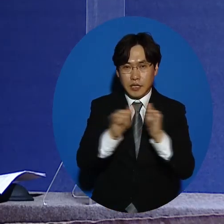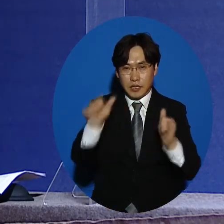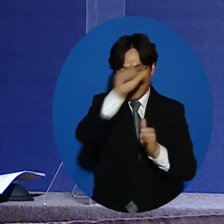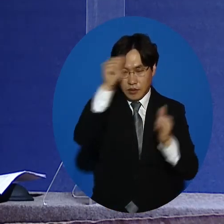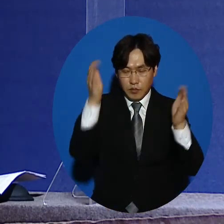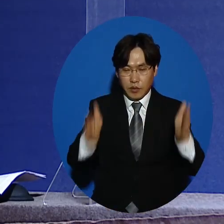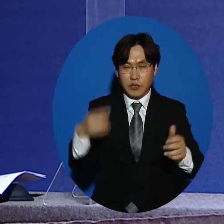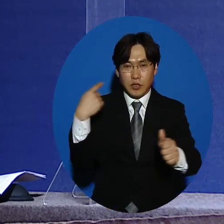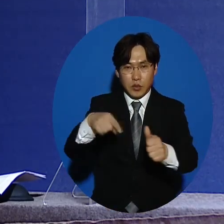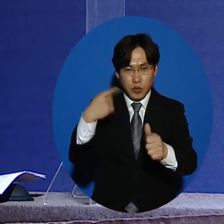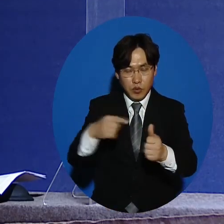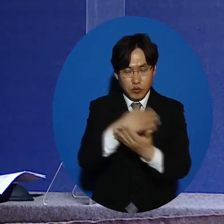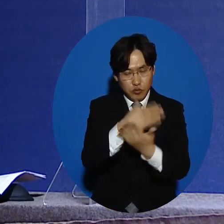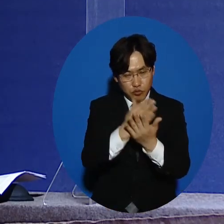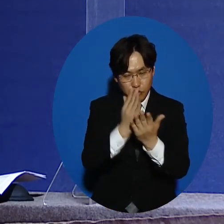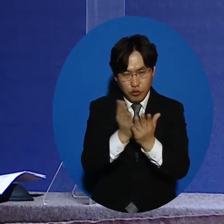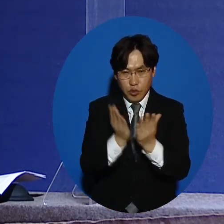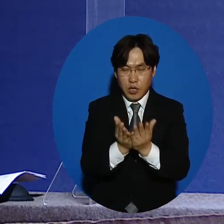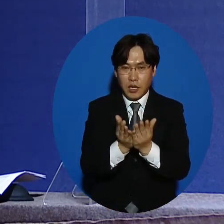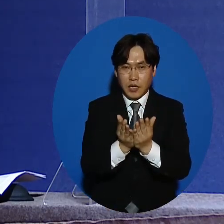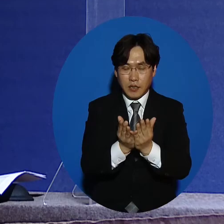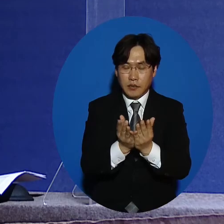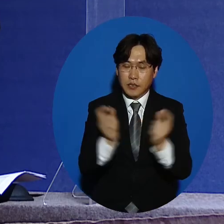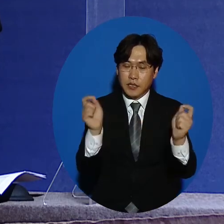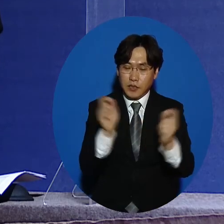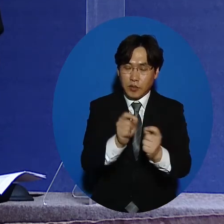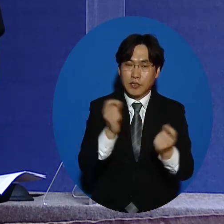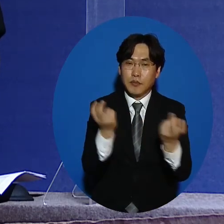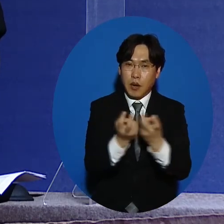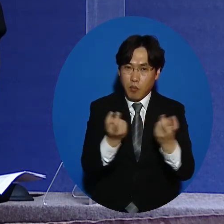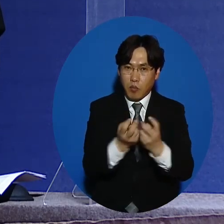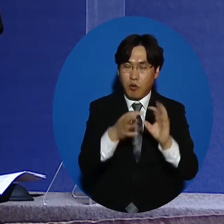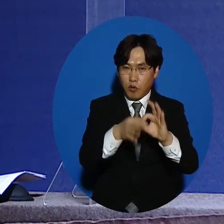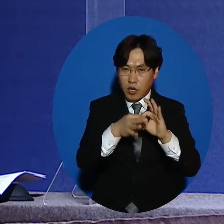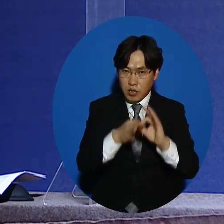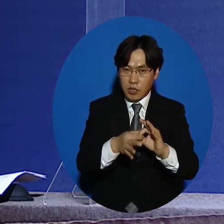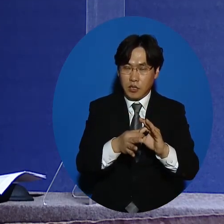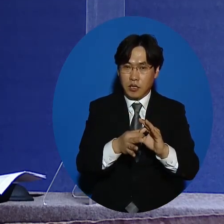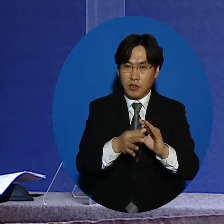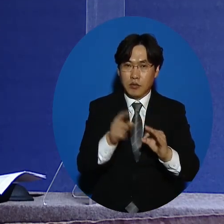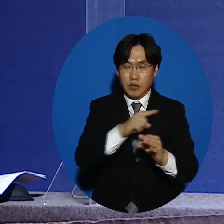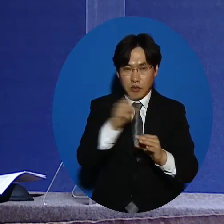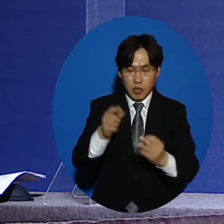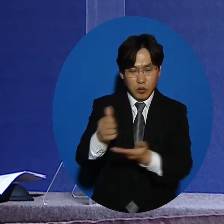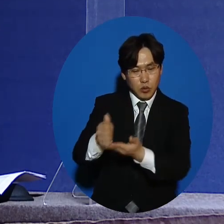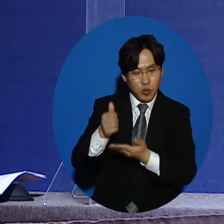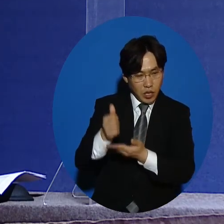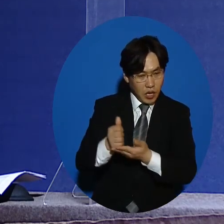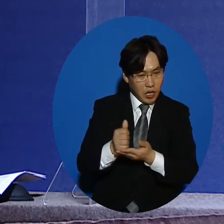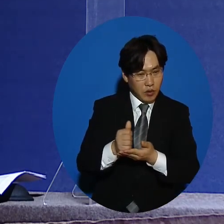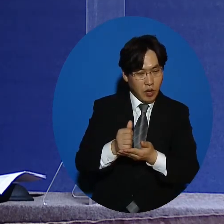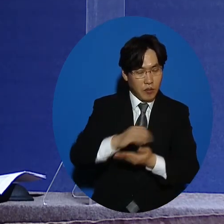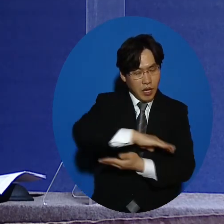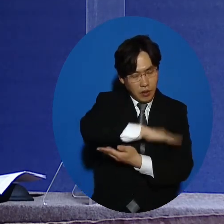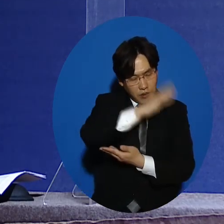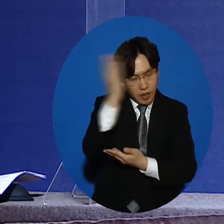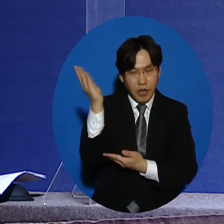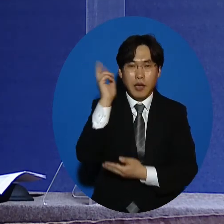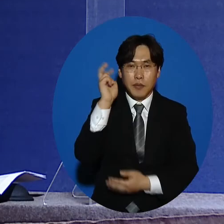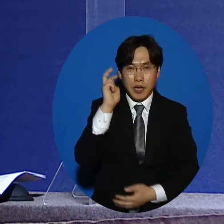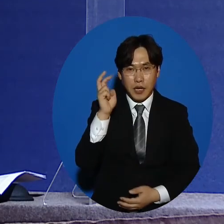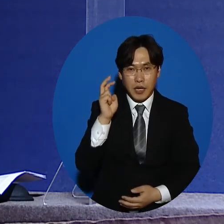대해서 각 장애 유형별로 접근 방법에 대해서 초대해서 들어도 끝이 없겠습니다.